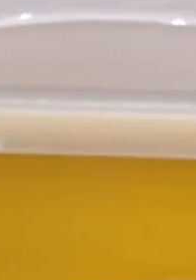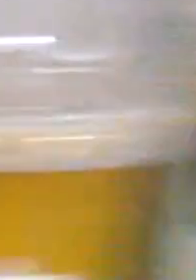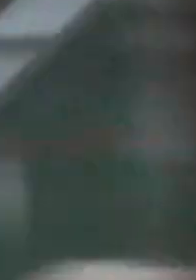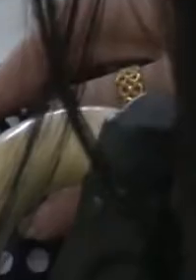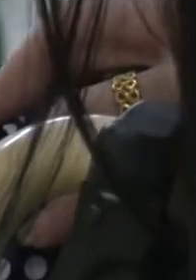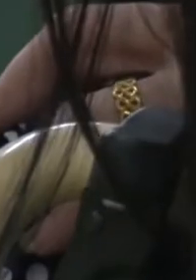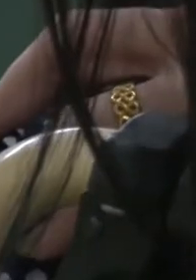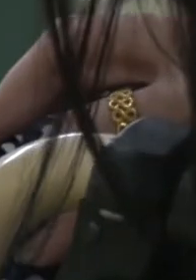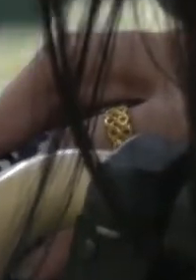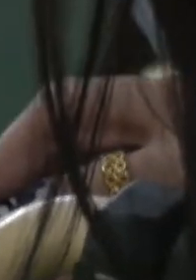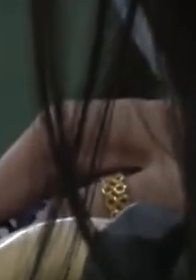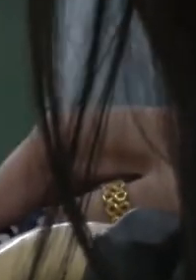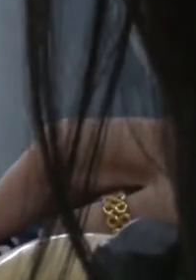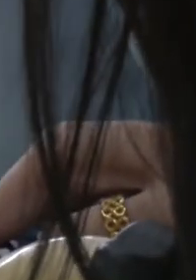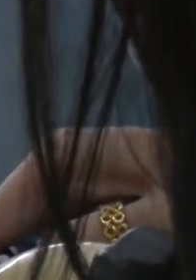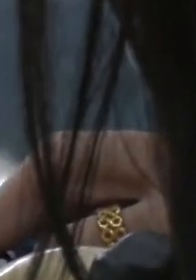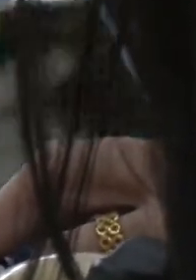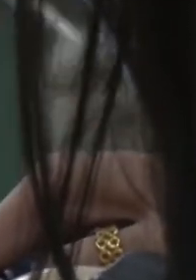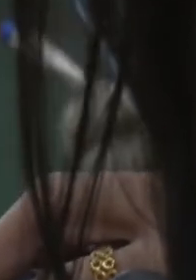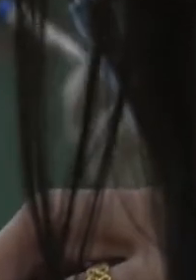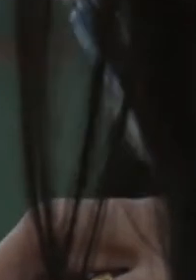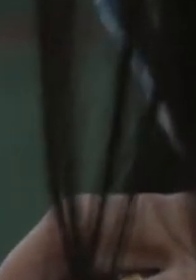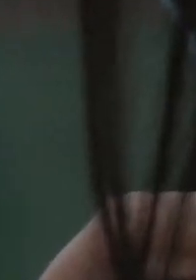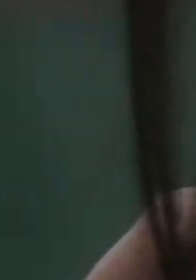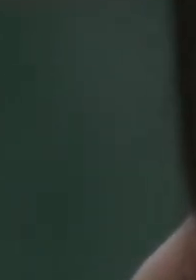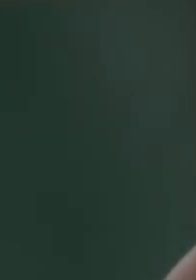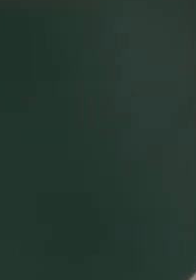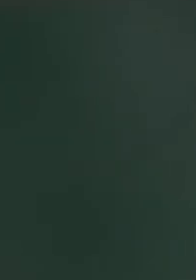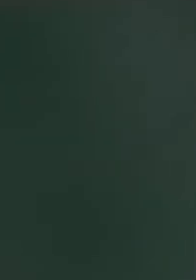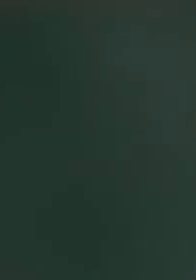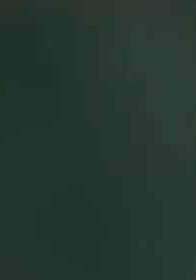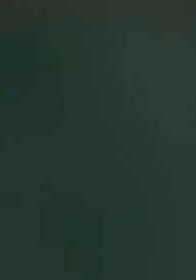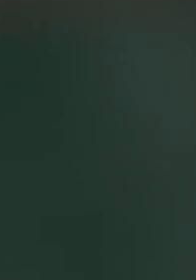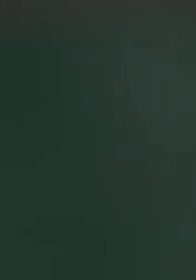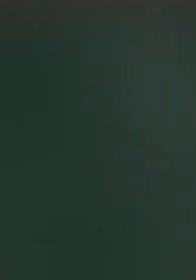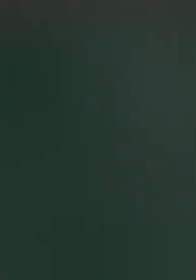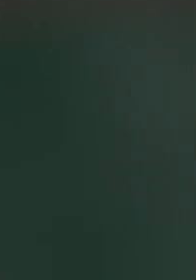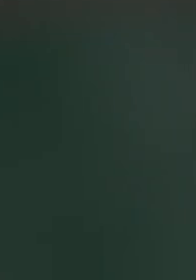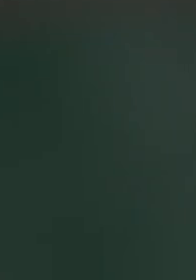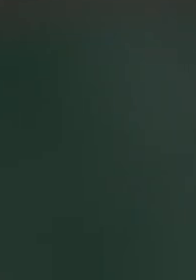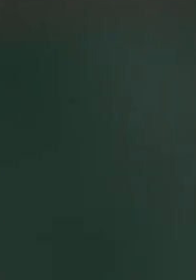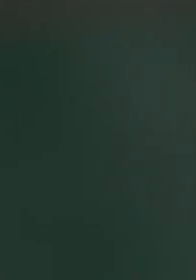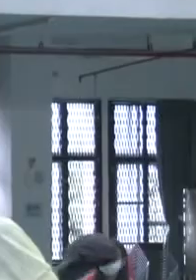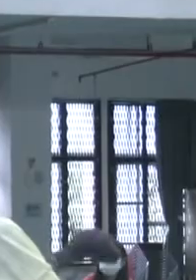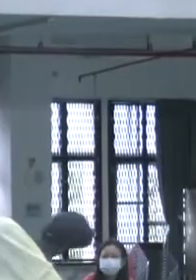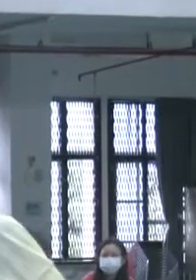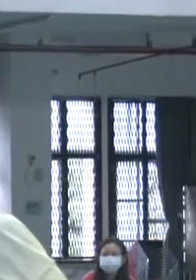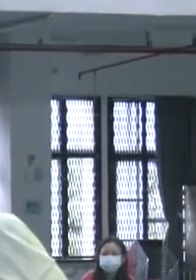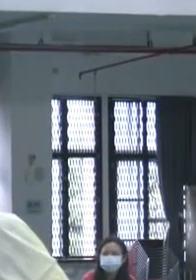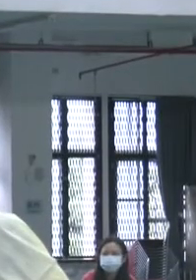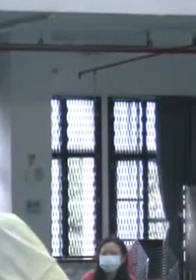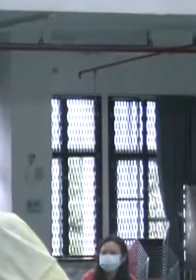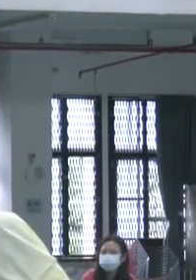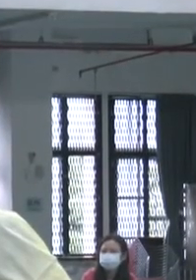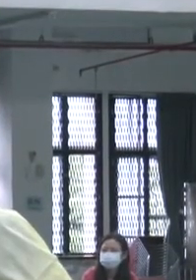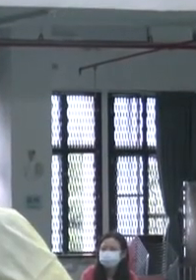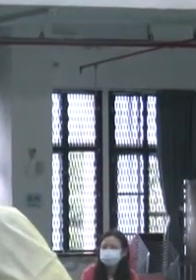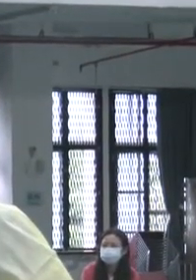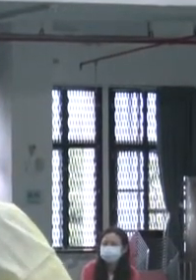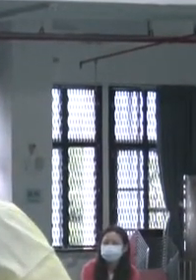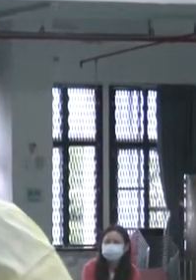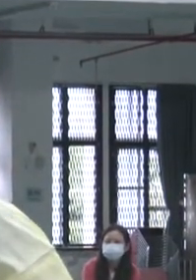施打，名额每天以7名为限，实际施打者以当日残剂量为限。有关